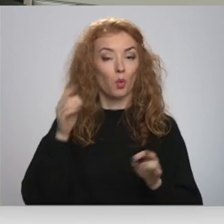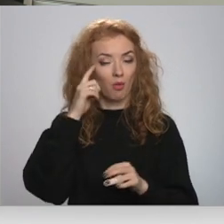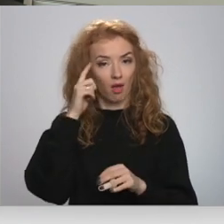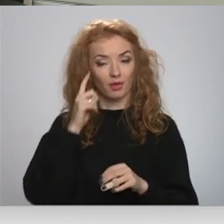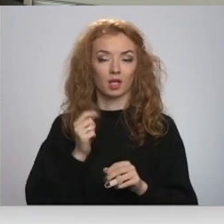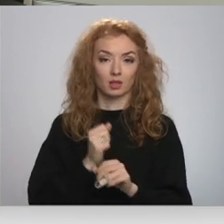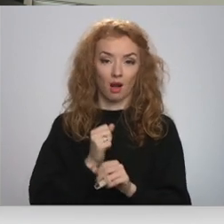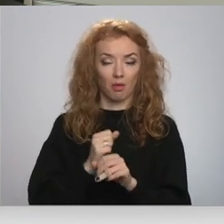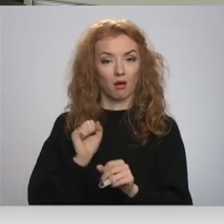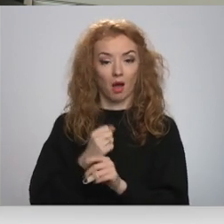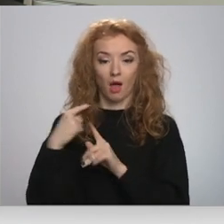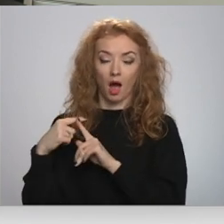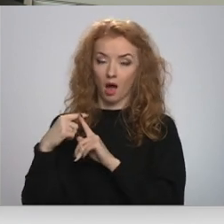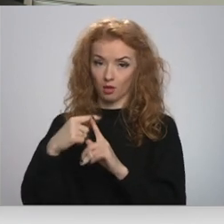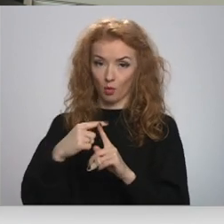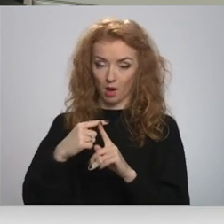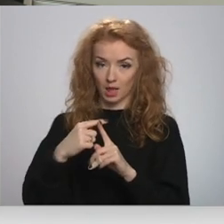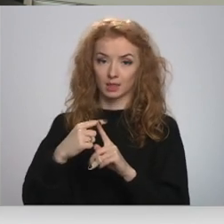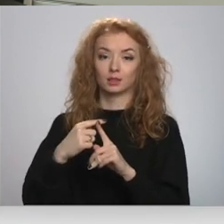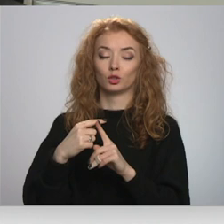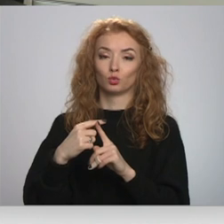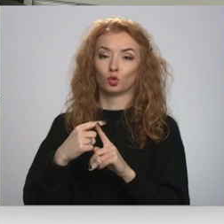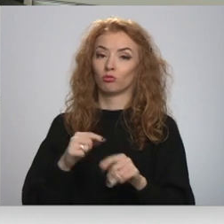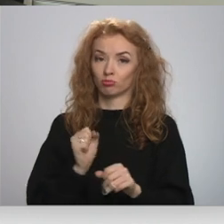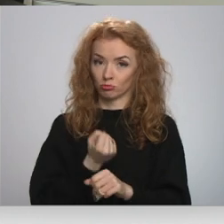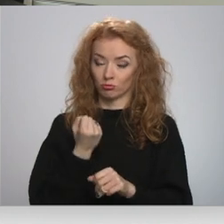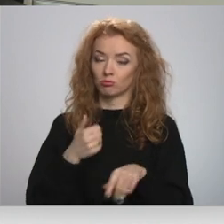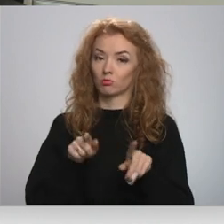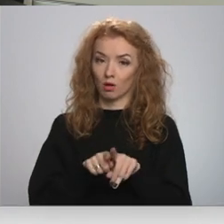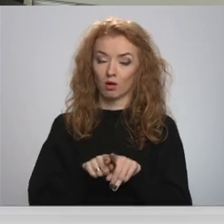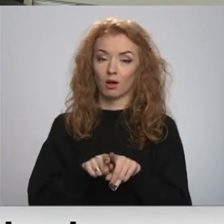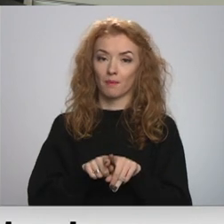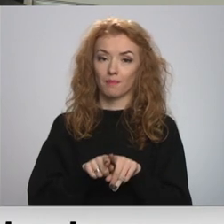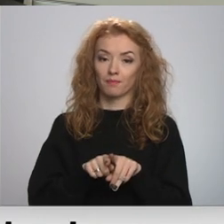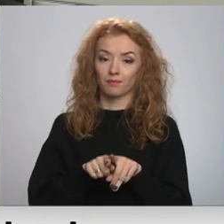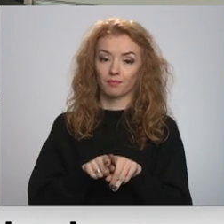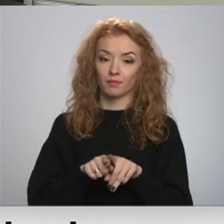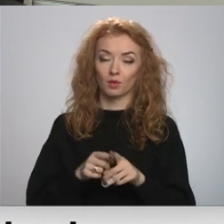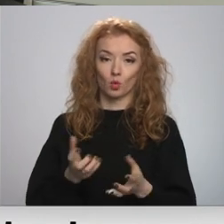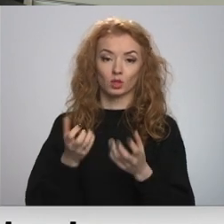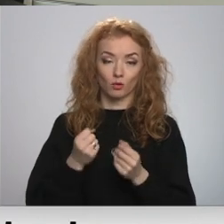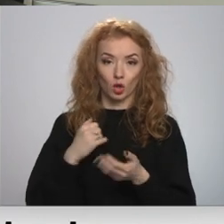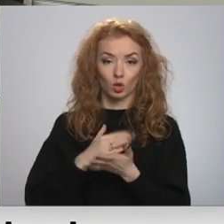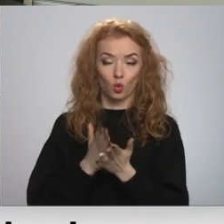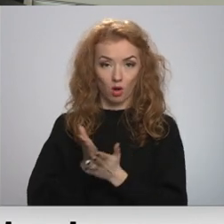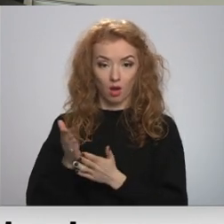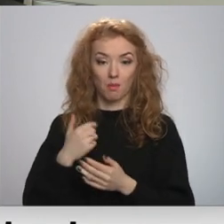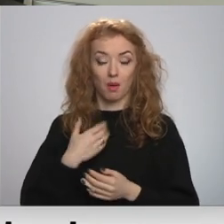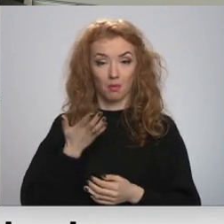uz neatliekamo medicīnisko palīdzību, gan arī Rēzeknes slimnīcas uzņemšanas nodaļā sāku volontēt. Man